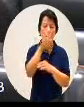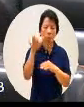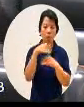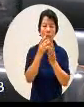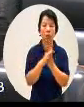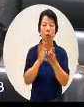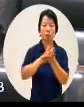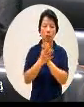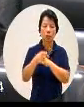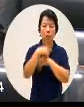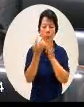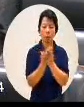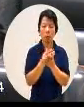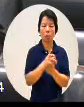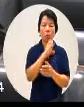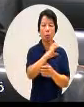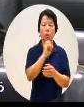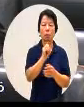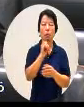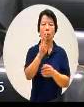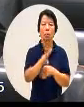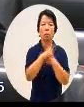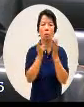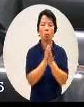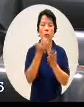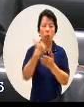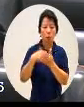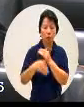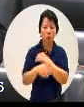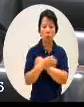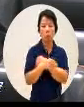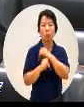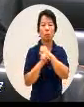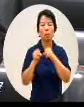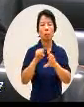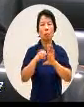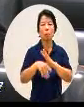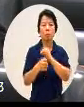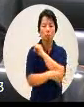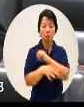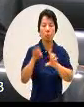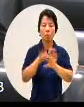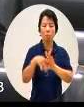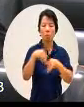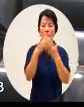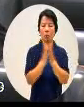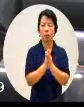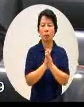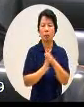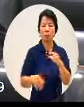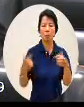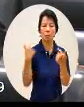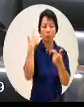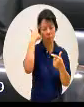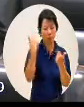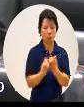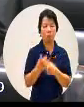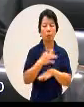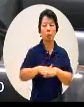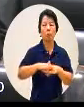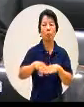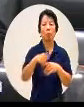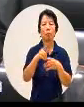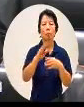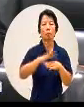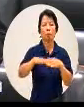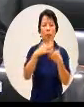要說二氧化碳因為你們去碳稅或碳費你已經被打槍了那些都拿回來了會去